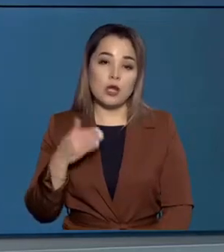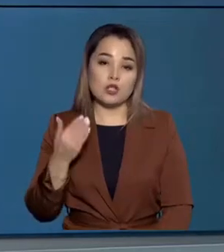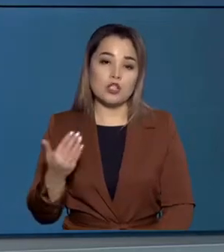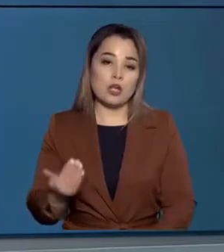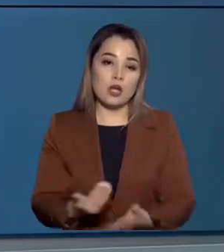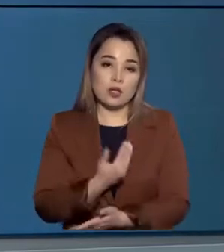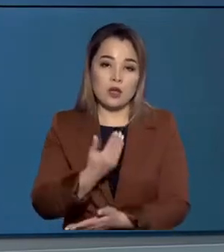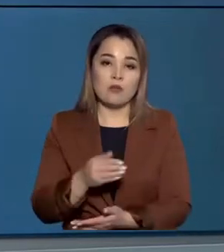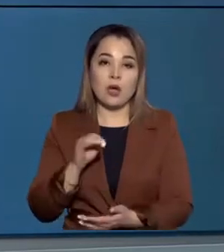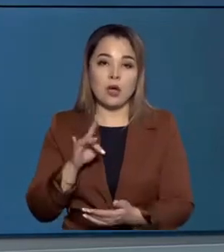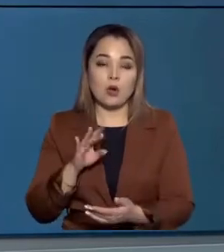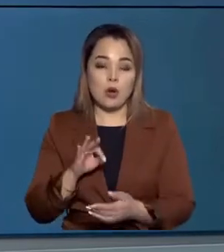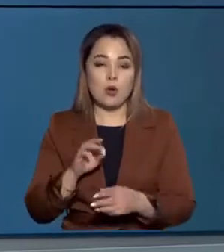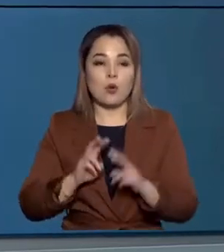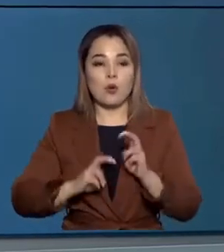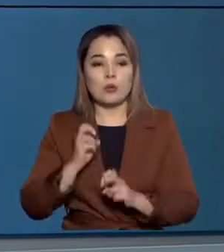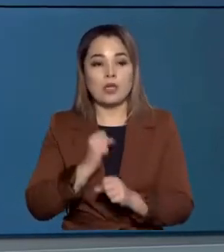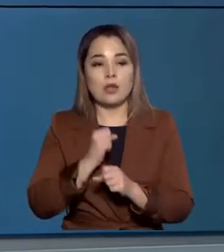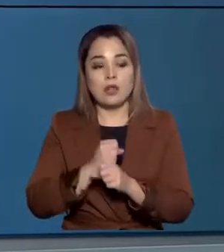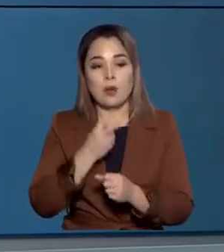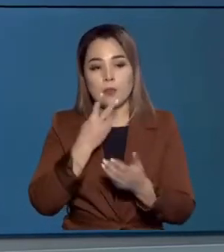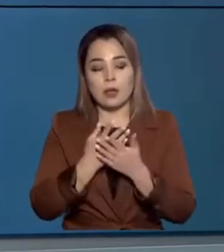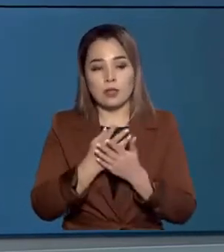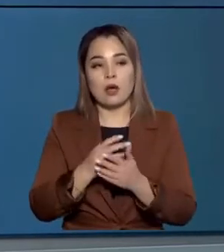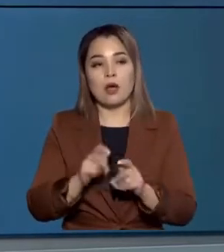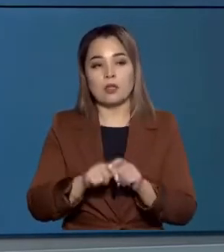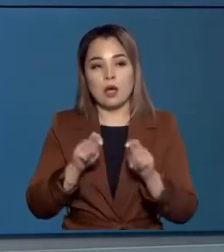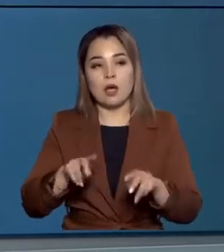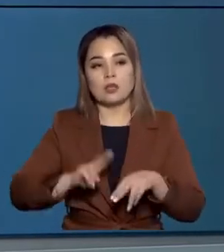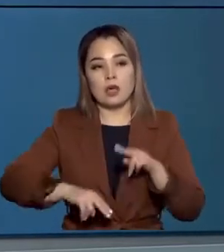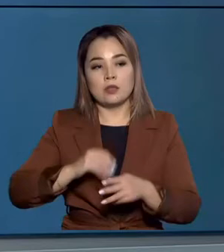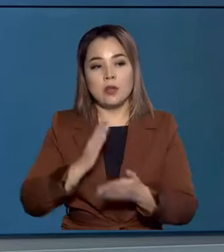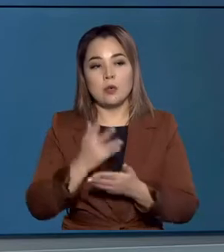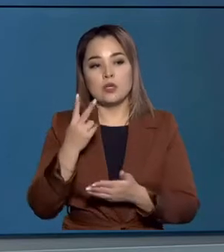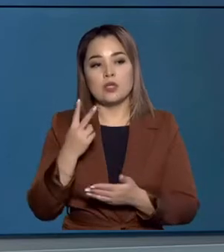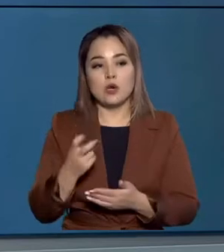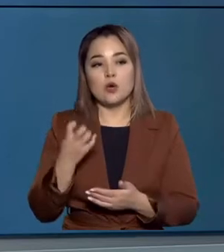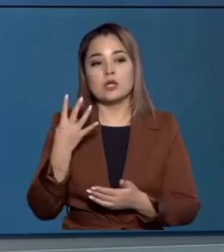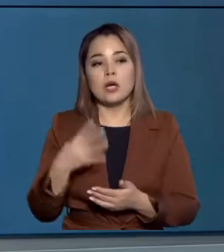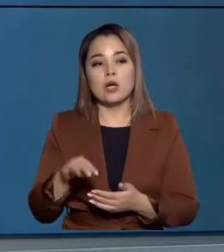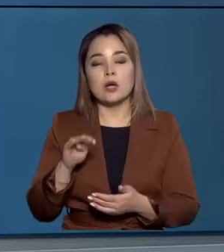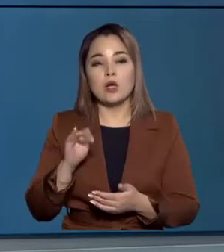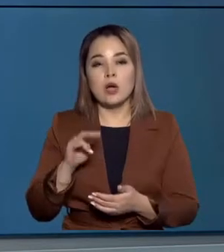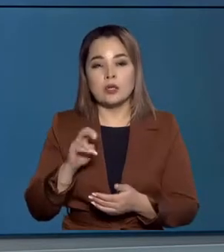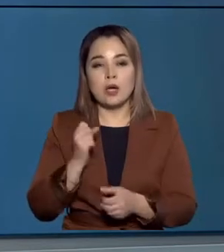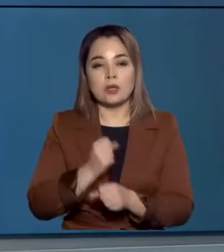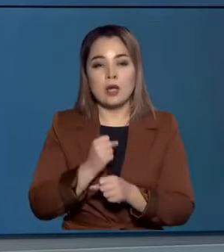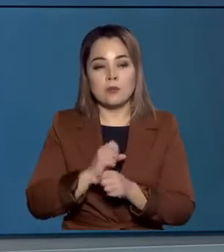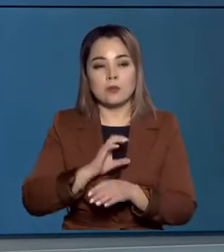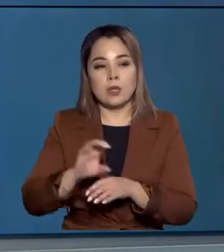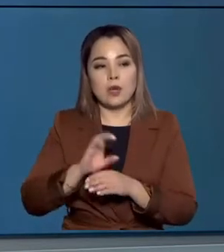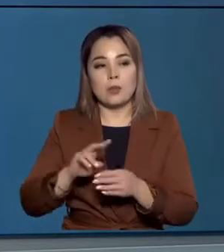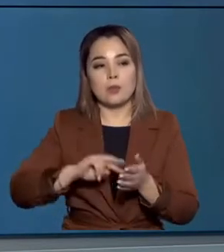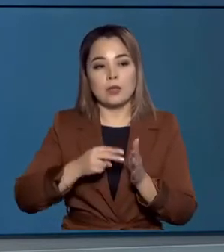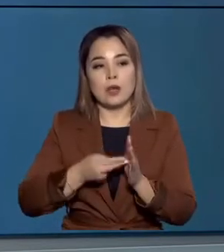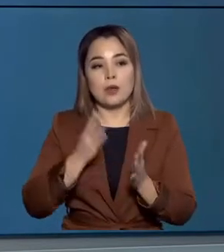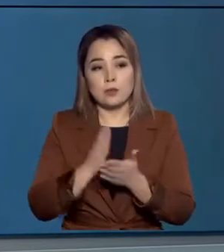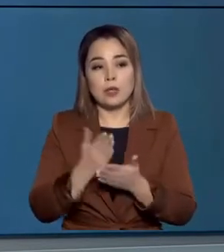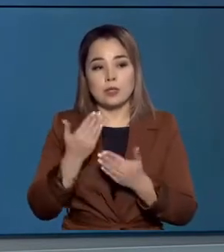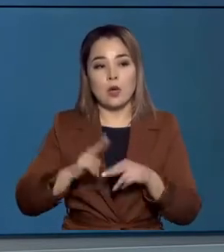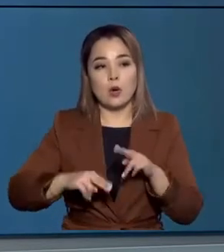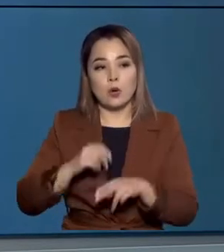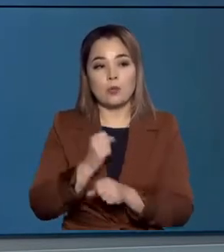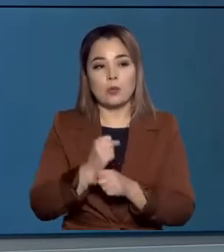Екібастұзда жаңа ферроқорытпа зауытының құрылысы басталды. Жаңа нысан жылына 240 мың тонна өнім шығаруға қауқарлы болмақ. Әрі